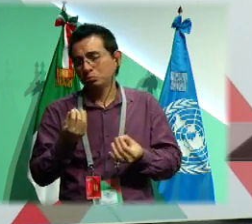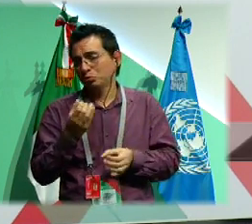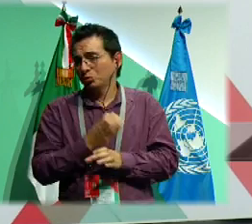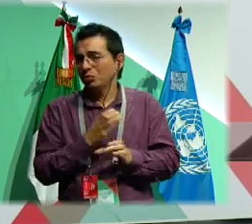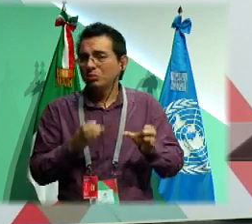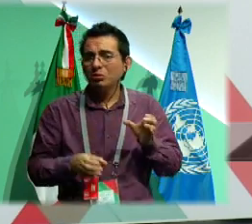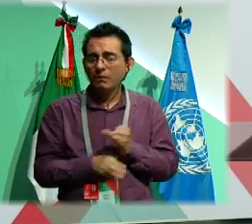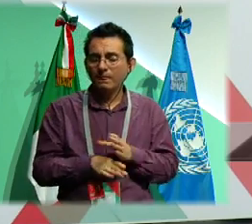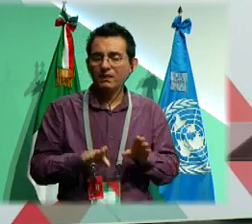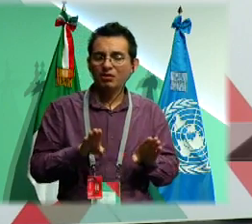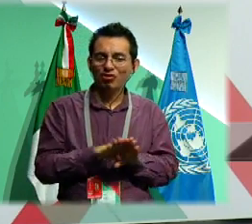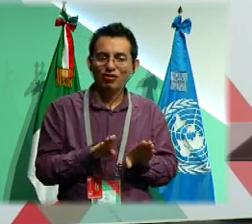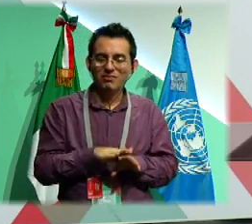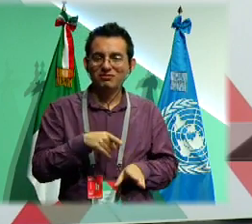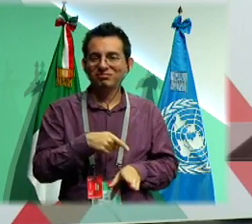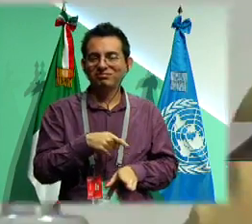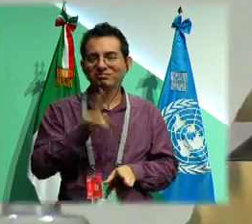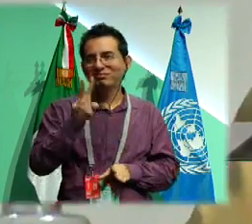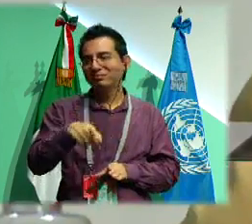Il serait